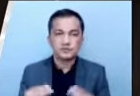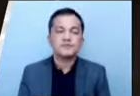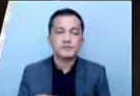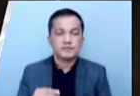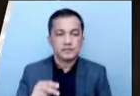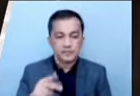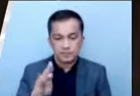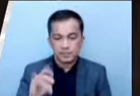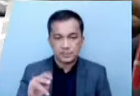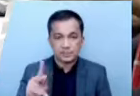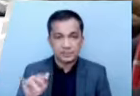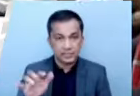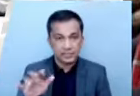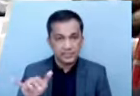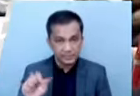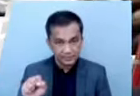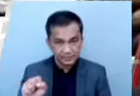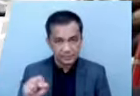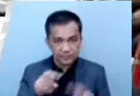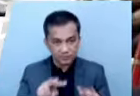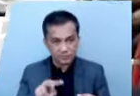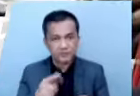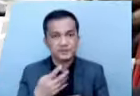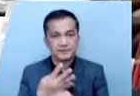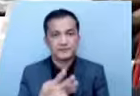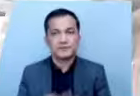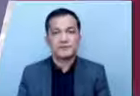Bernadette Reyes, Nakatutok, 24 Oras.